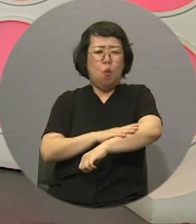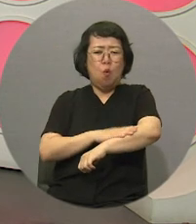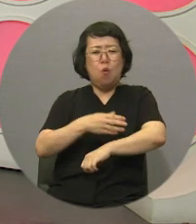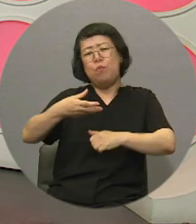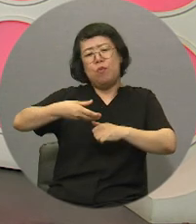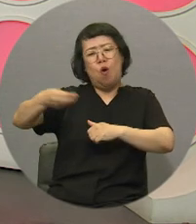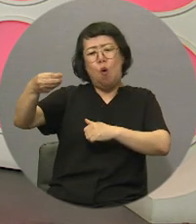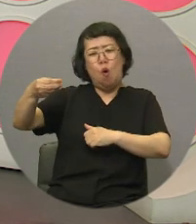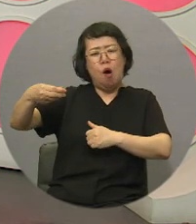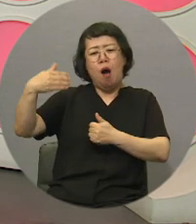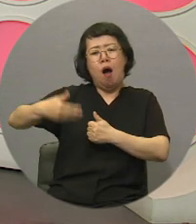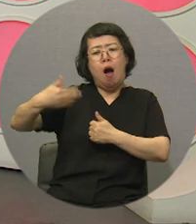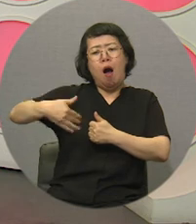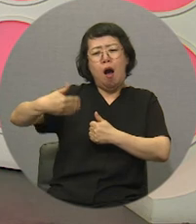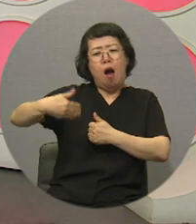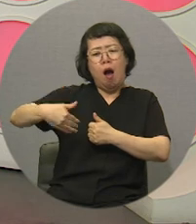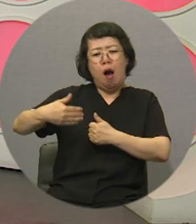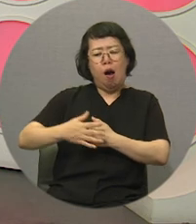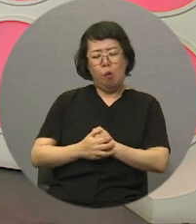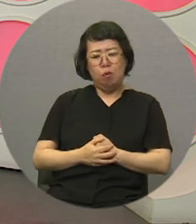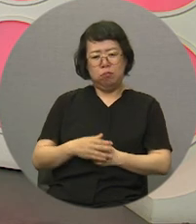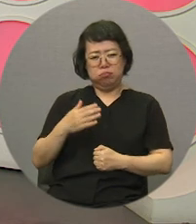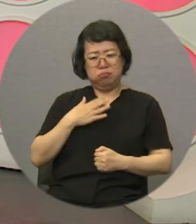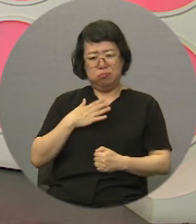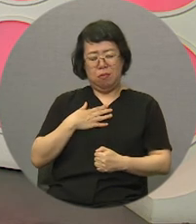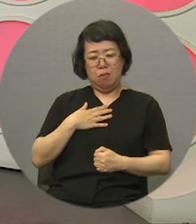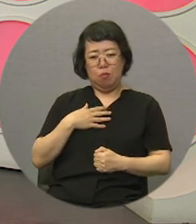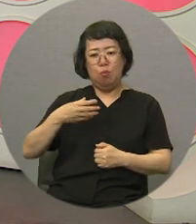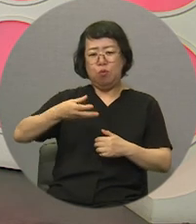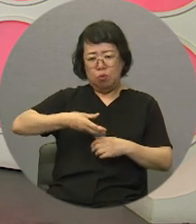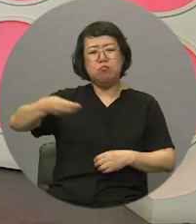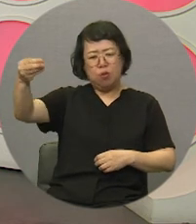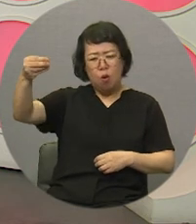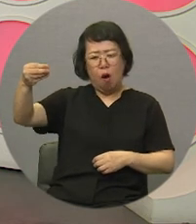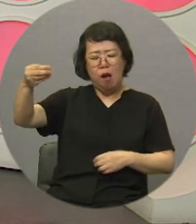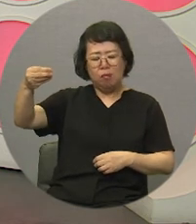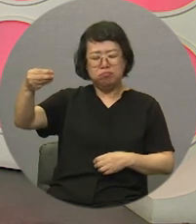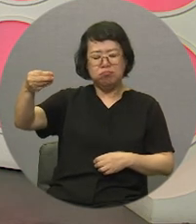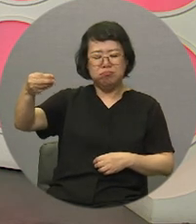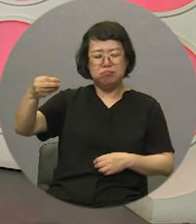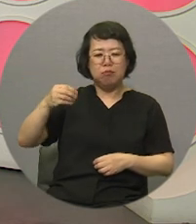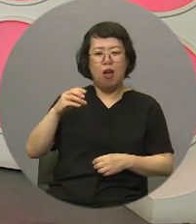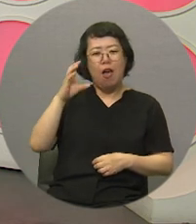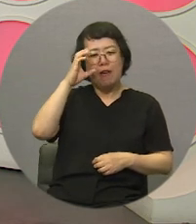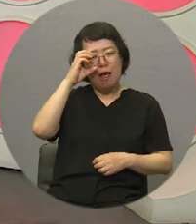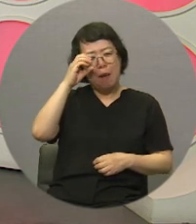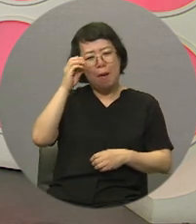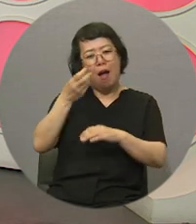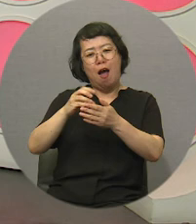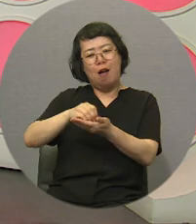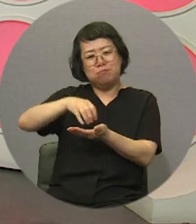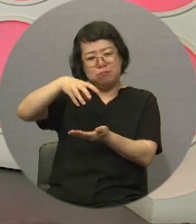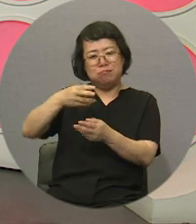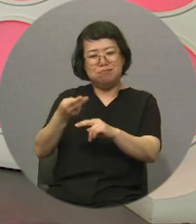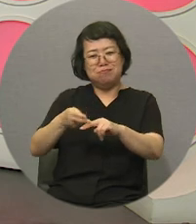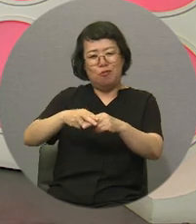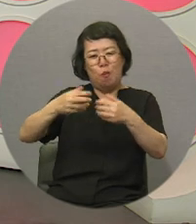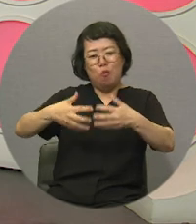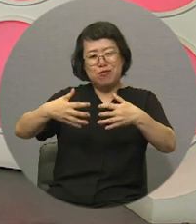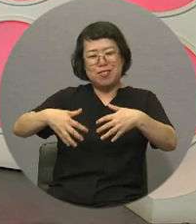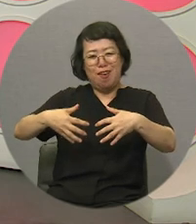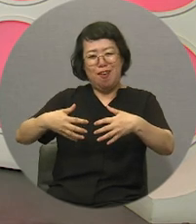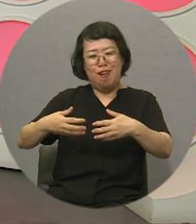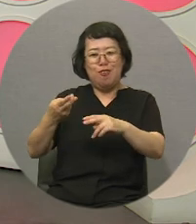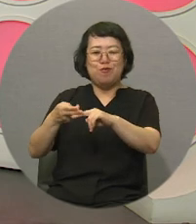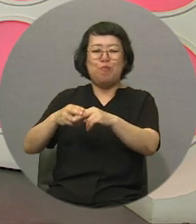글쎄 그 천사가 아저씨한테 계란빵 기계를 선물해 주었단다 라고 말이죠. 아저씨의